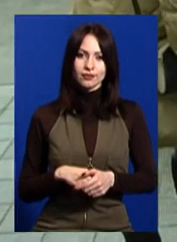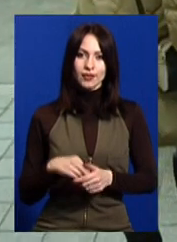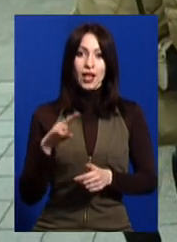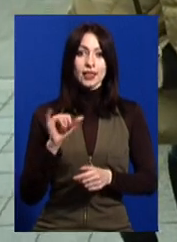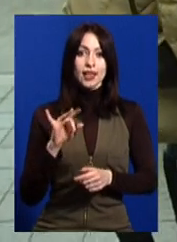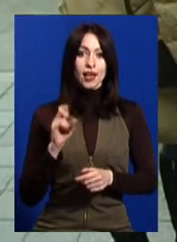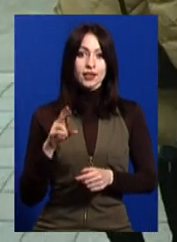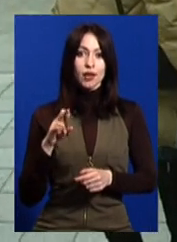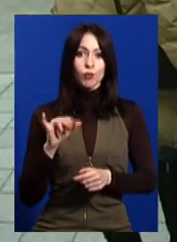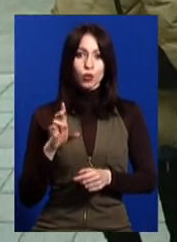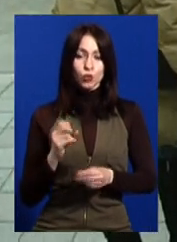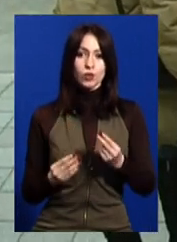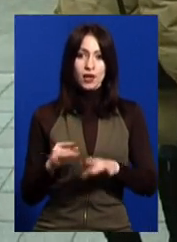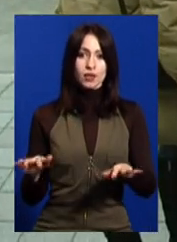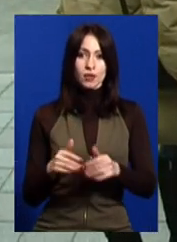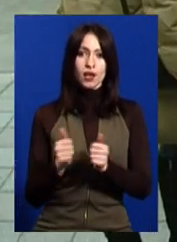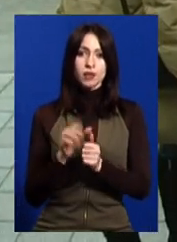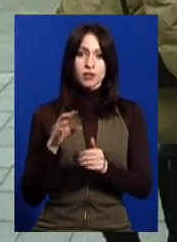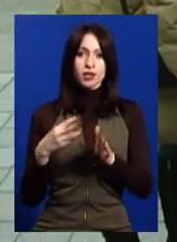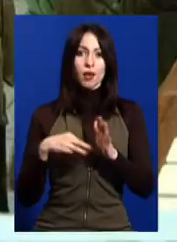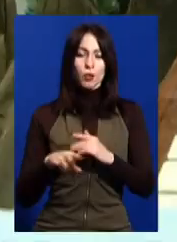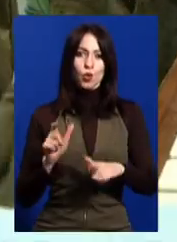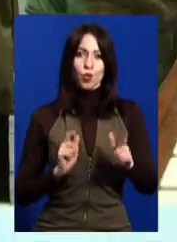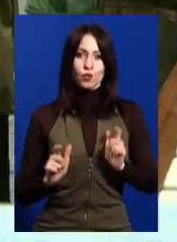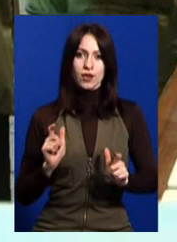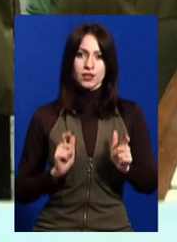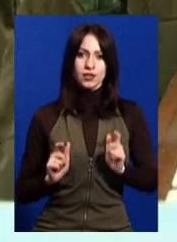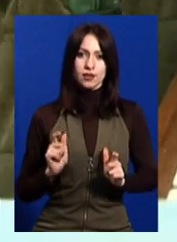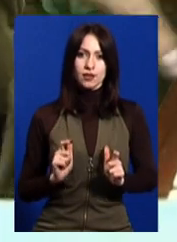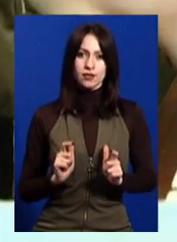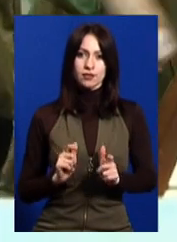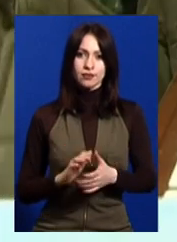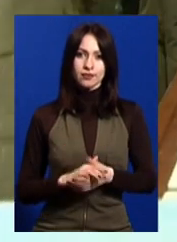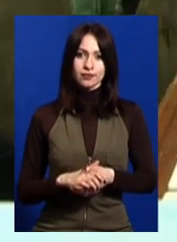Дарина Подубна грає на піаніно поблизу станції метро «Університет».